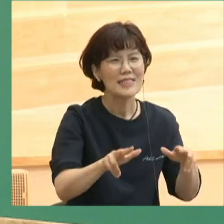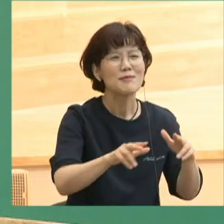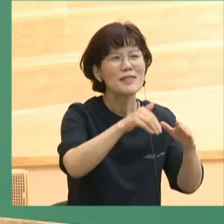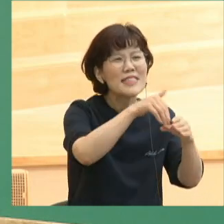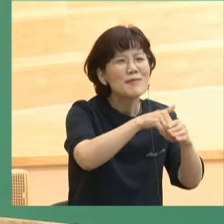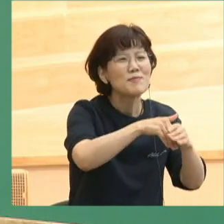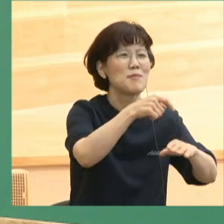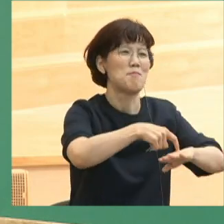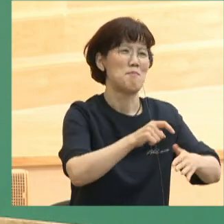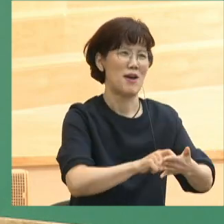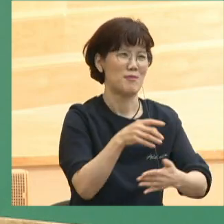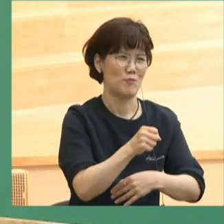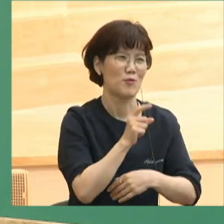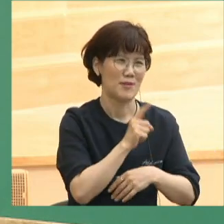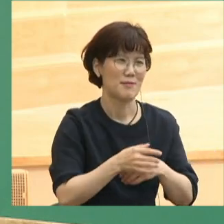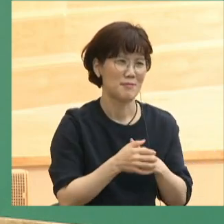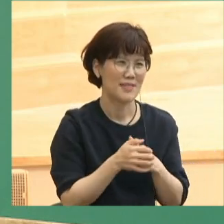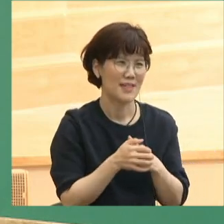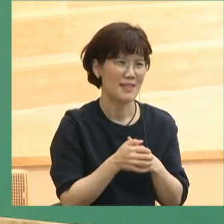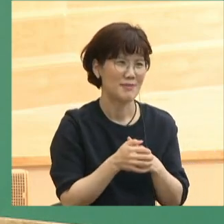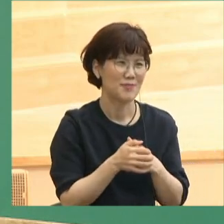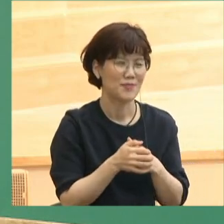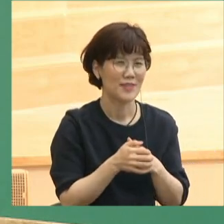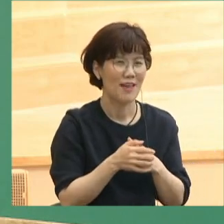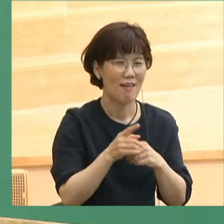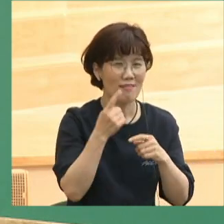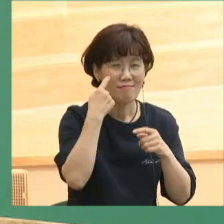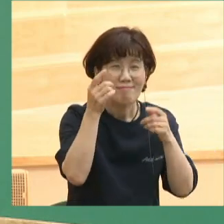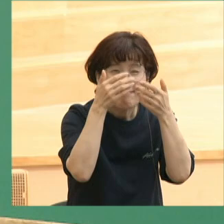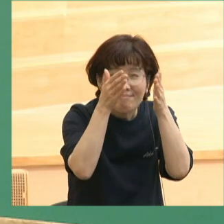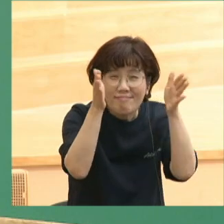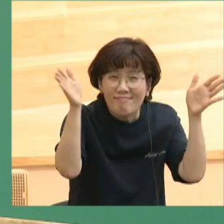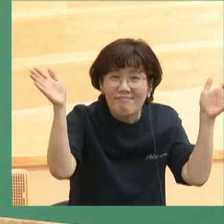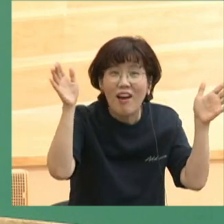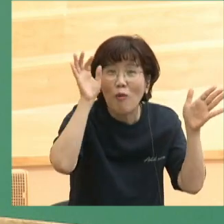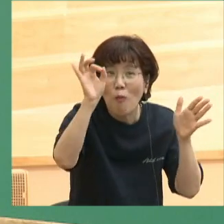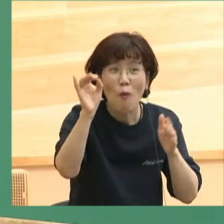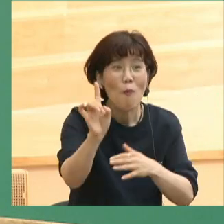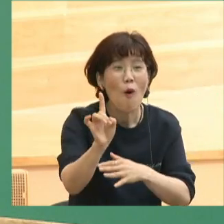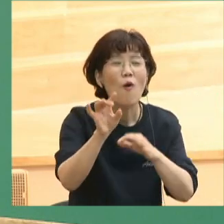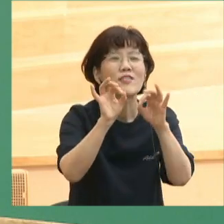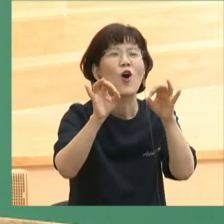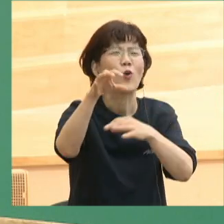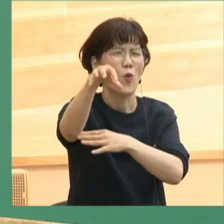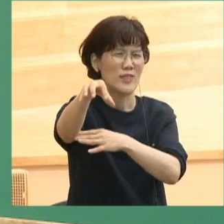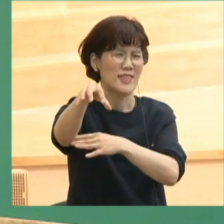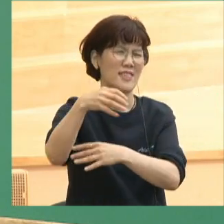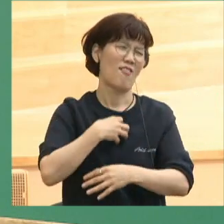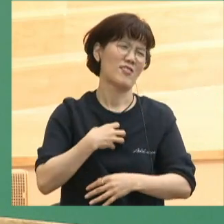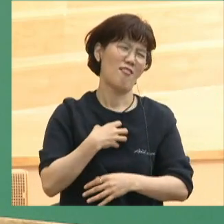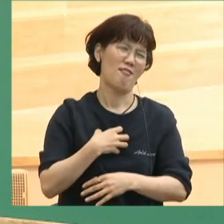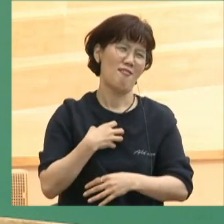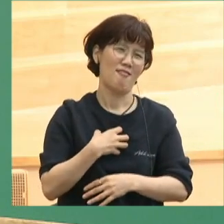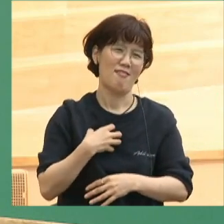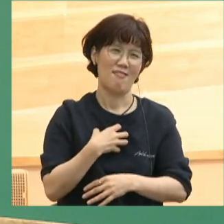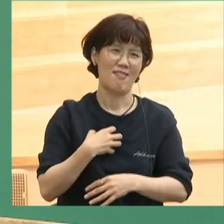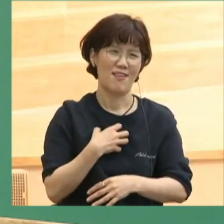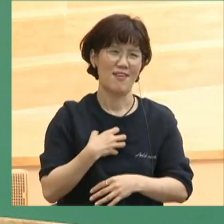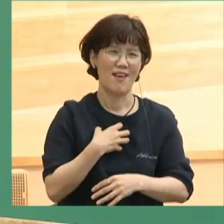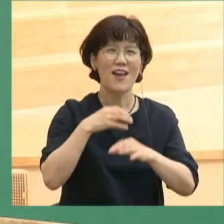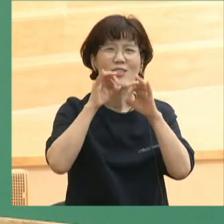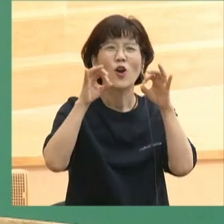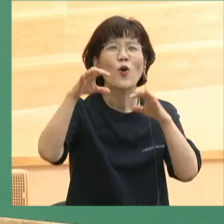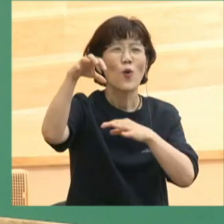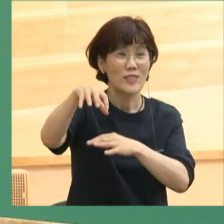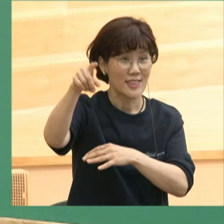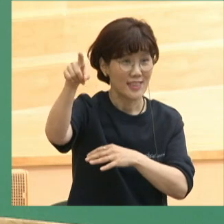심는 마음으로. 그리고 좀 더 눈을 들어 이렇게 보니까 선교지가 걱정되어지는 거예요. 그 어떻게 해요?